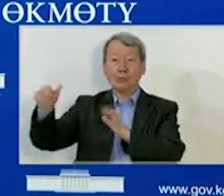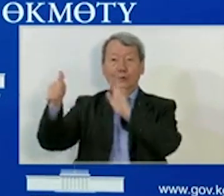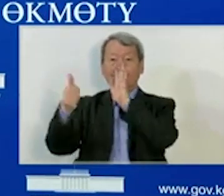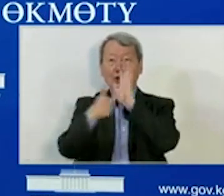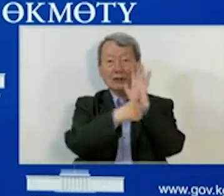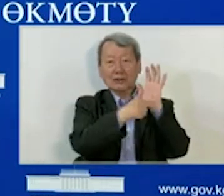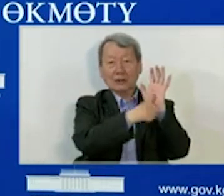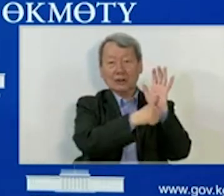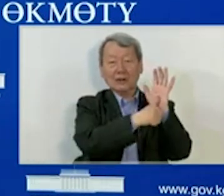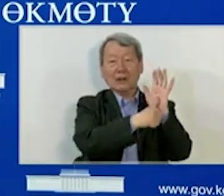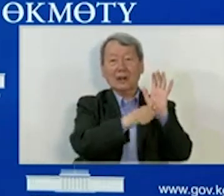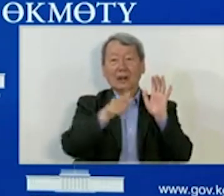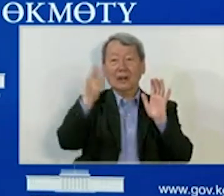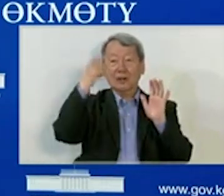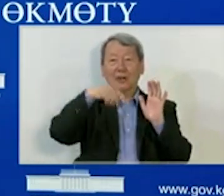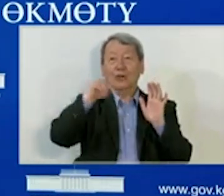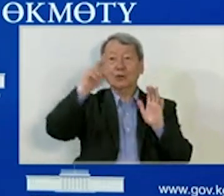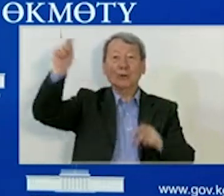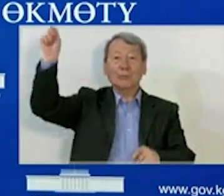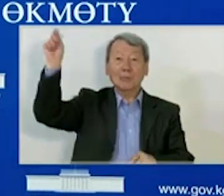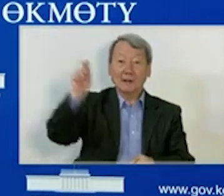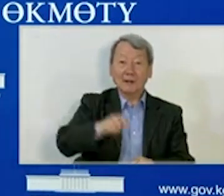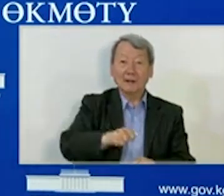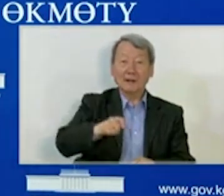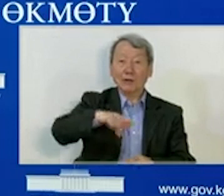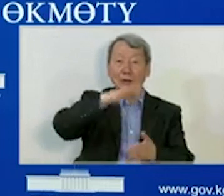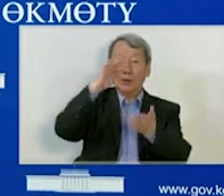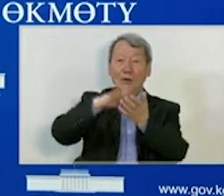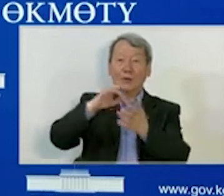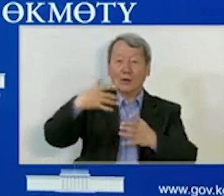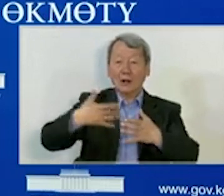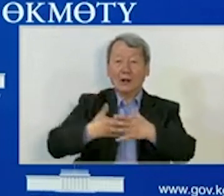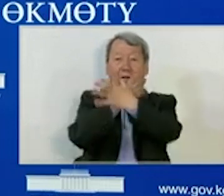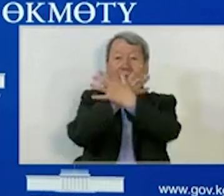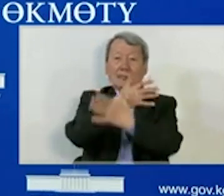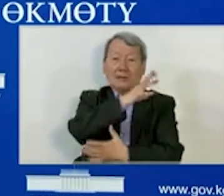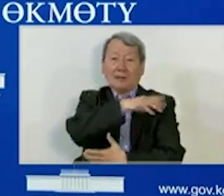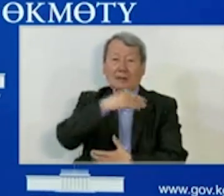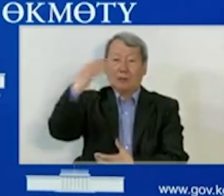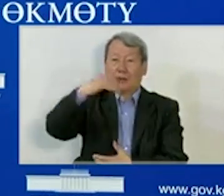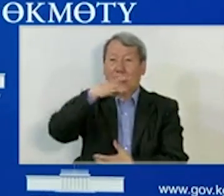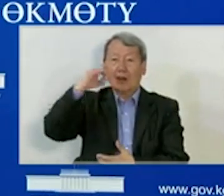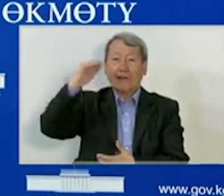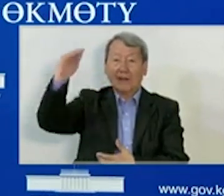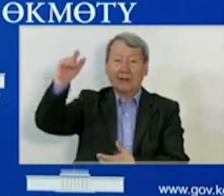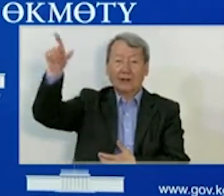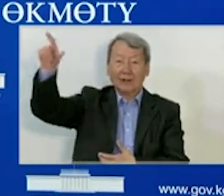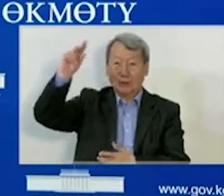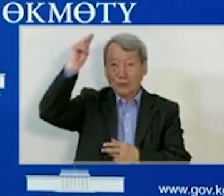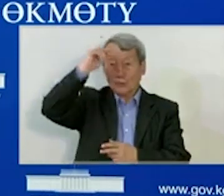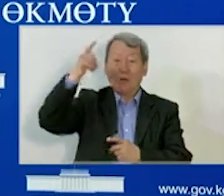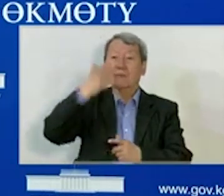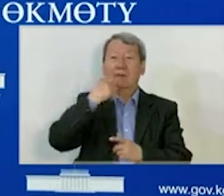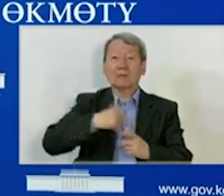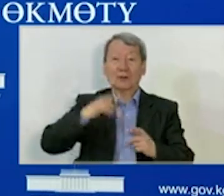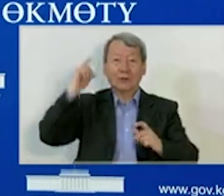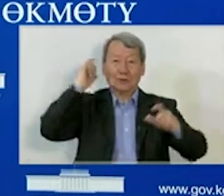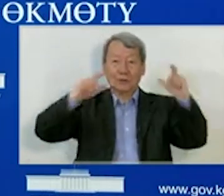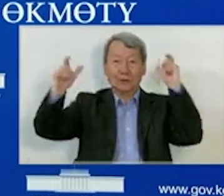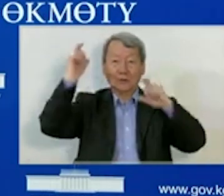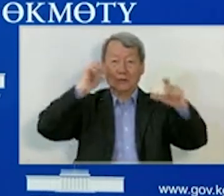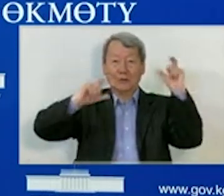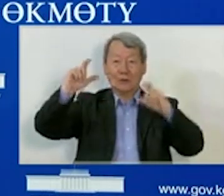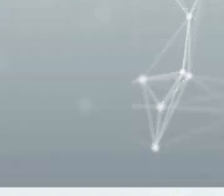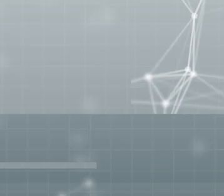подтвержден 1 случай коронавируса, всего 14 случаев. Таким образом, на 19 мая в Кыргызстане было подтверждено 1243